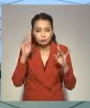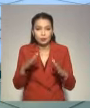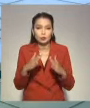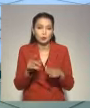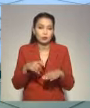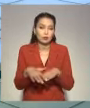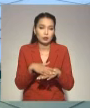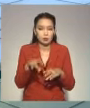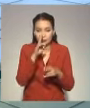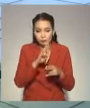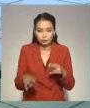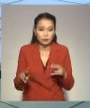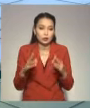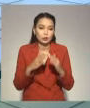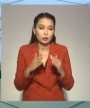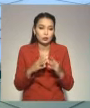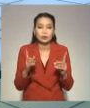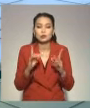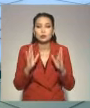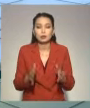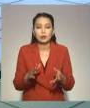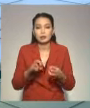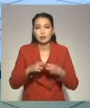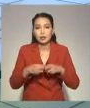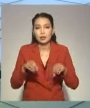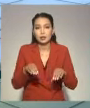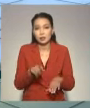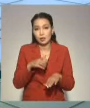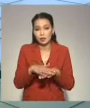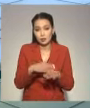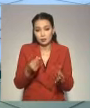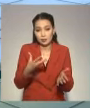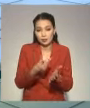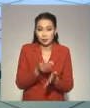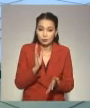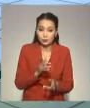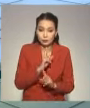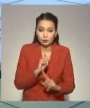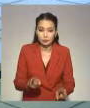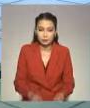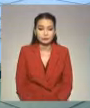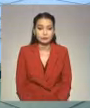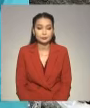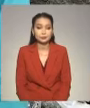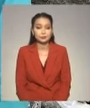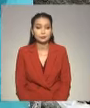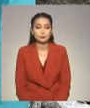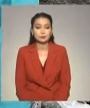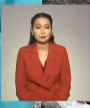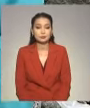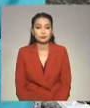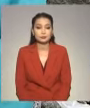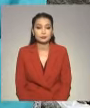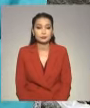айырылған жұрттың мәселесі енді қалай шешіледі? Тұрғындарға өтемақы төлене ме? Аймақтан Абзал Құрманкин.